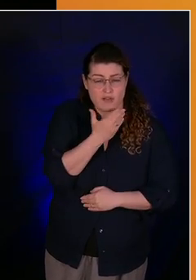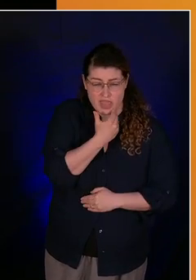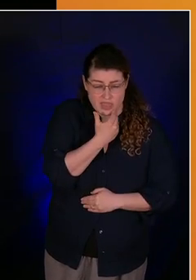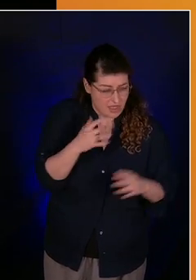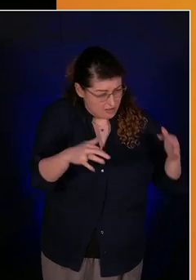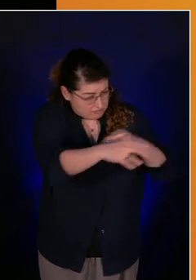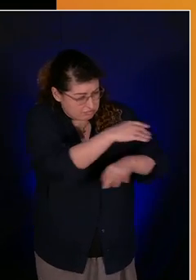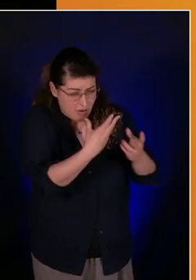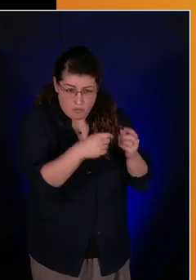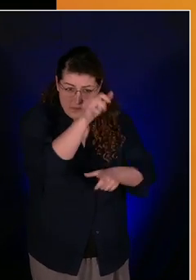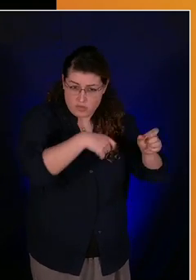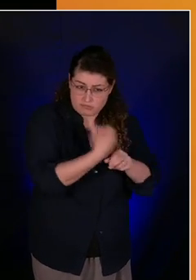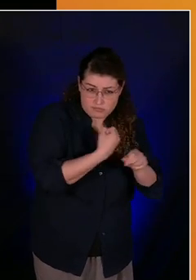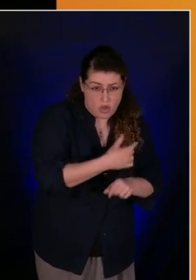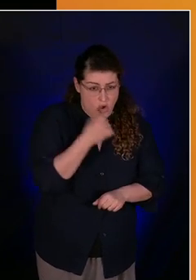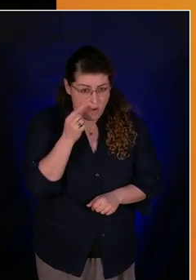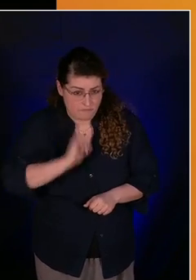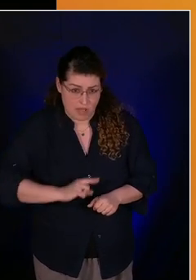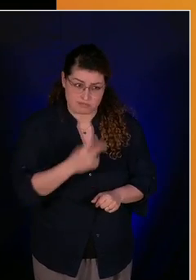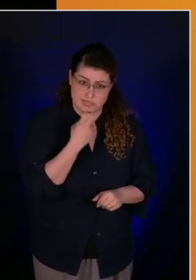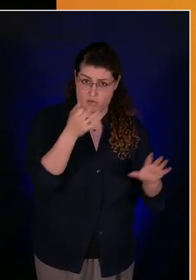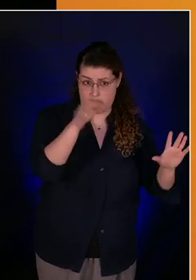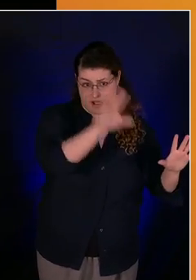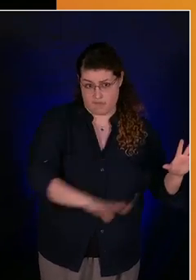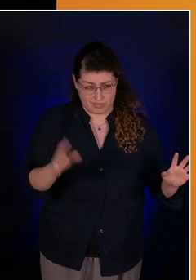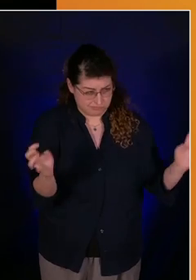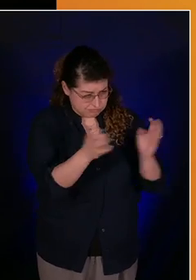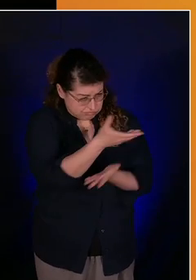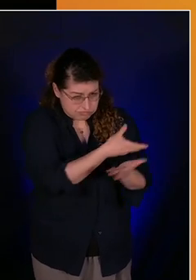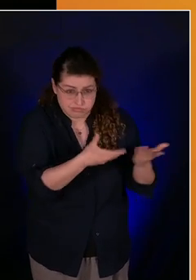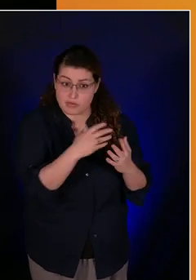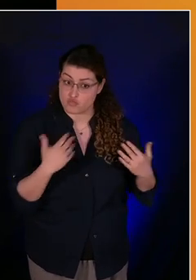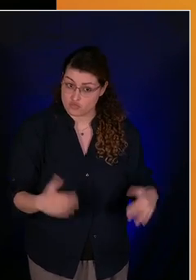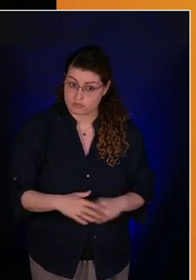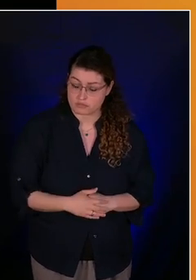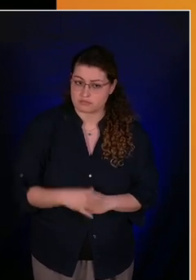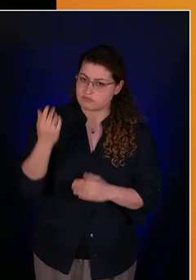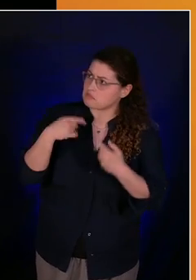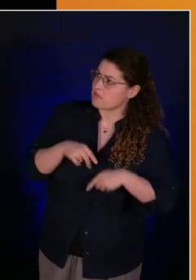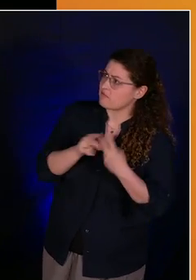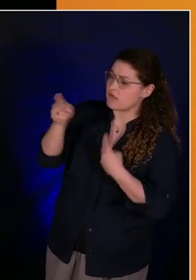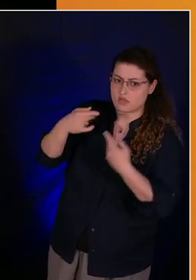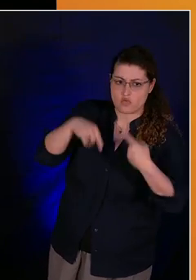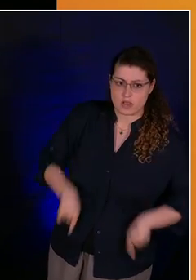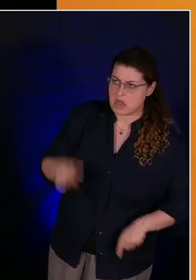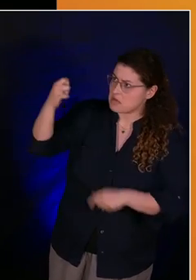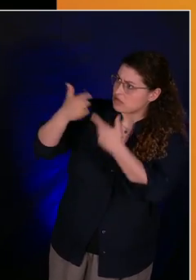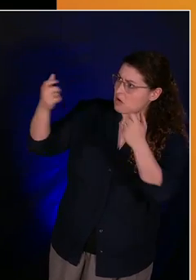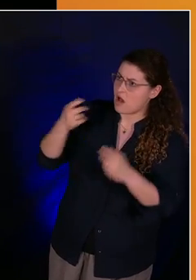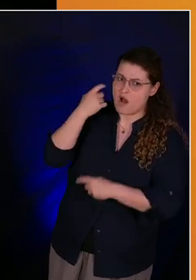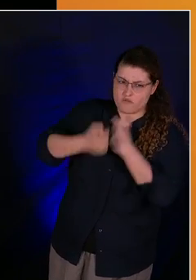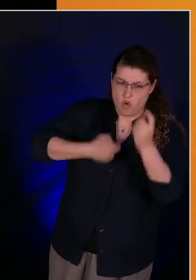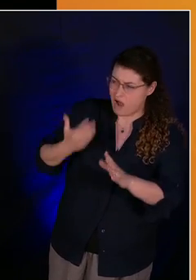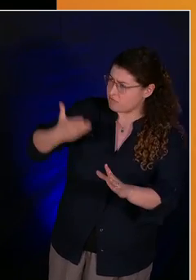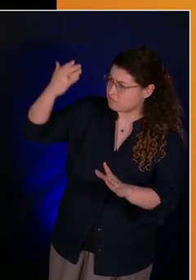de travailleurs et travailleuses des citoyens partout en France face un président un gouvernement les plus violents socialement depuis 40